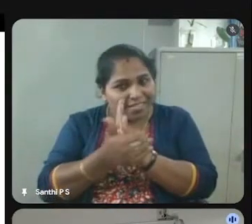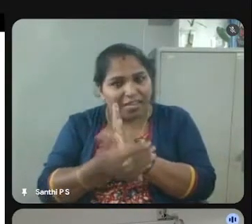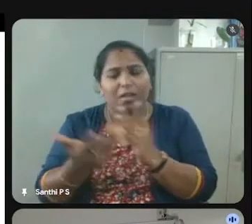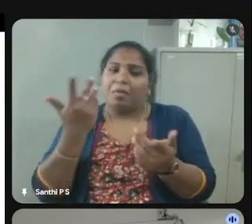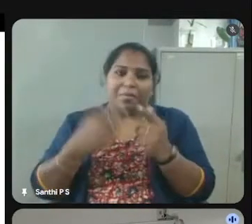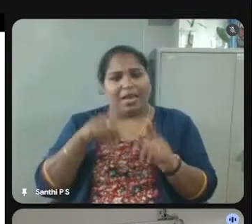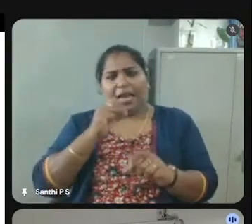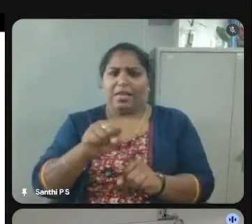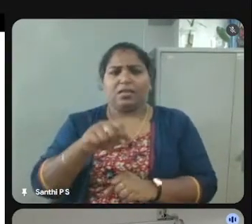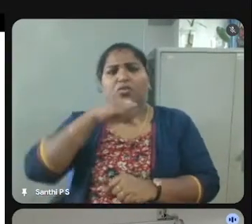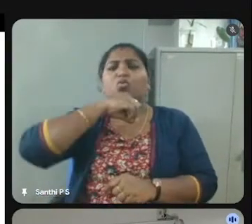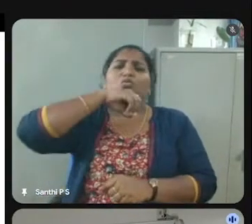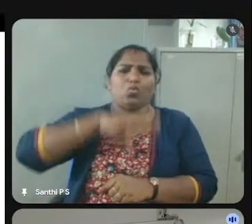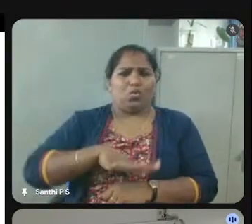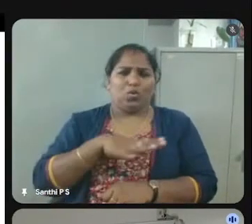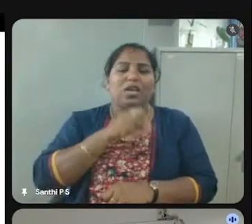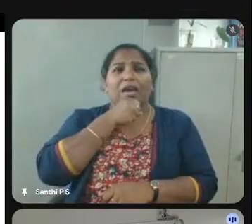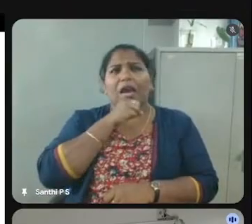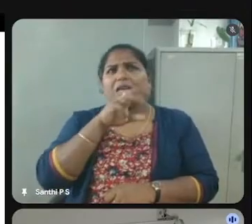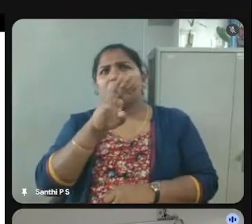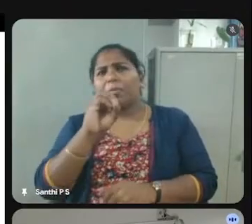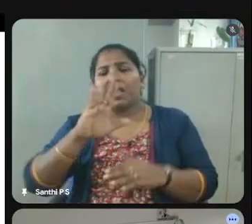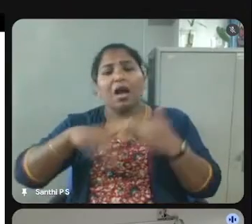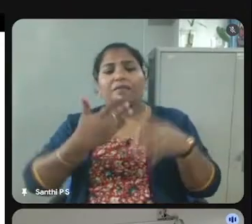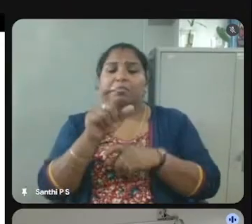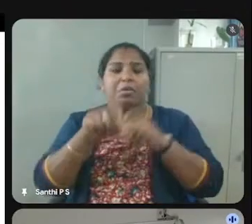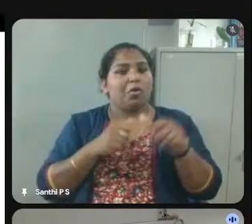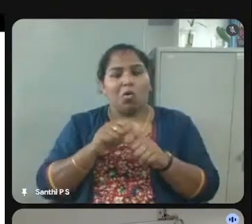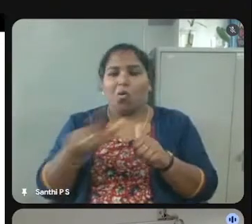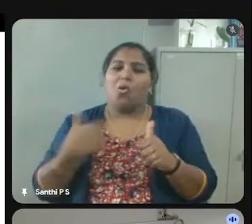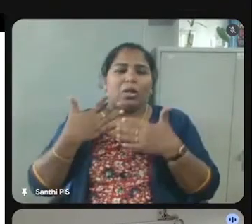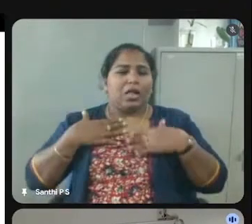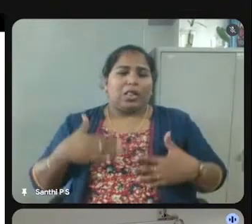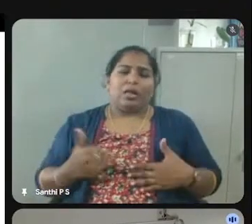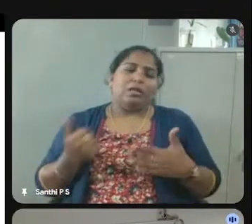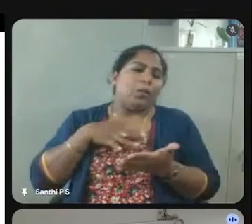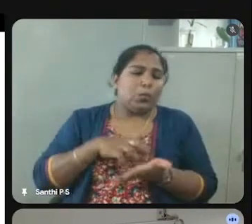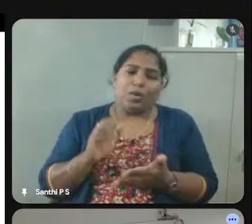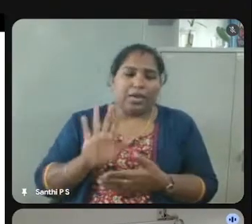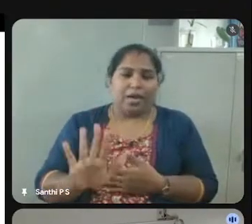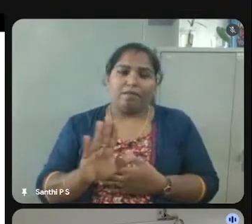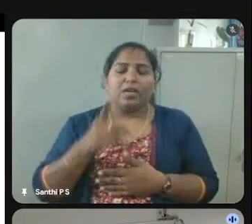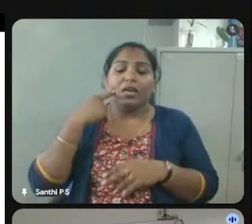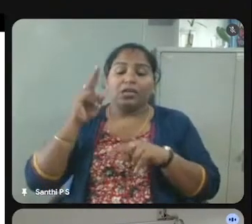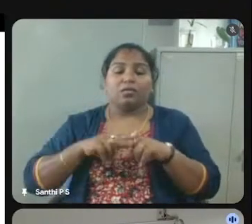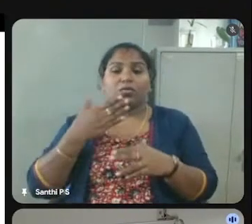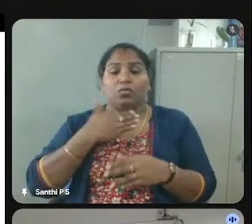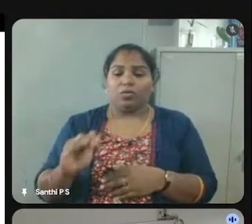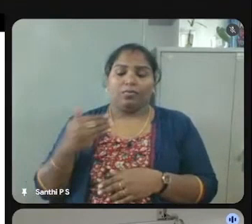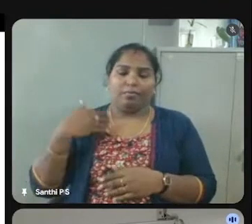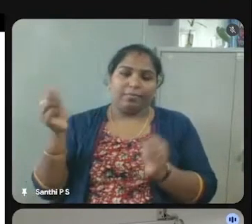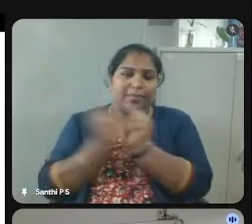ചെറുപ്പക്കാരാണെന്ന് പറഞ്ഞാലും ഇപ്പോഴത്തെ 30 കഴിഞ്ഞ എല്ലാവർക്കും ബുദ്ധിമുട്ടുകളുണ്ട്. അപ്പോ നമ്മുടെ കുഞ്ഞിനെയും കൊണ്ടുവരുന്ന ഒരു സാഹചര്യത്തിൽ നമുക്ക്